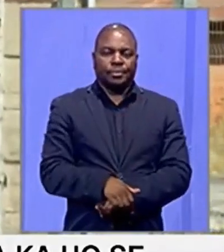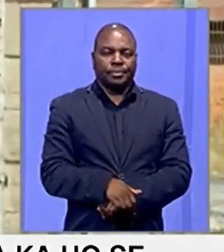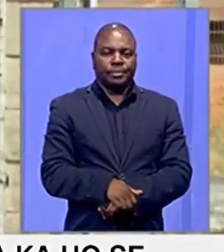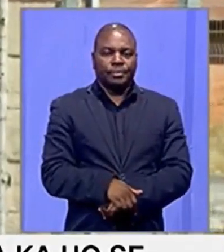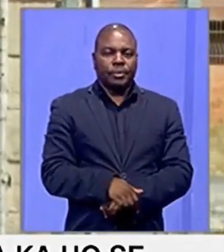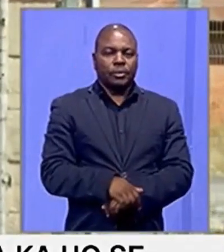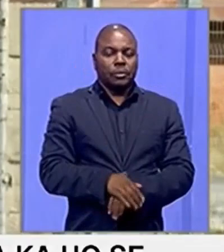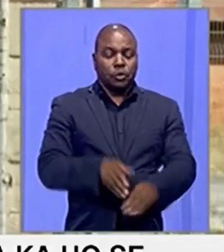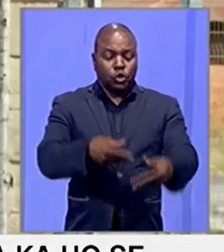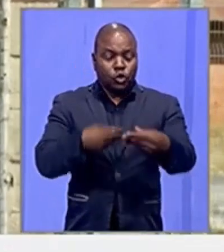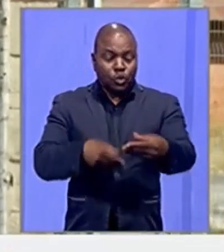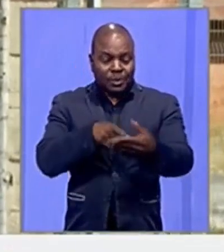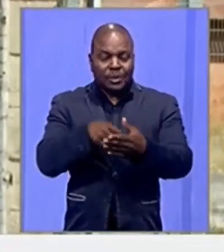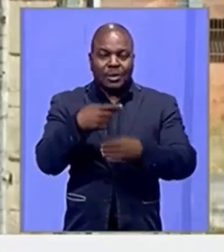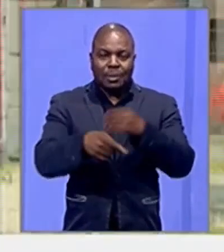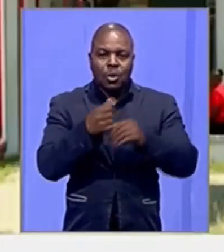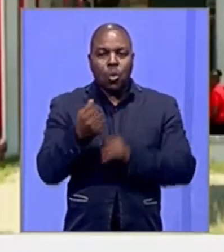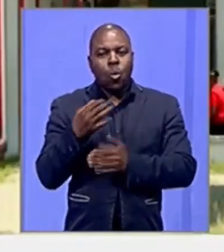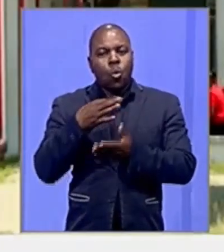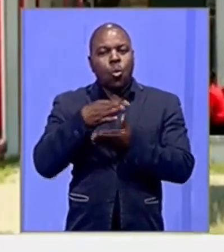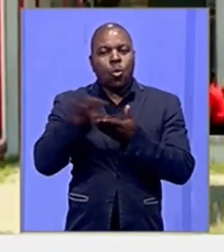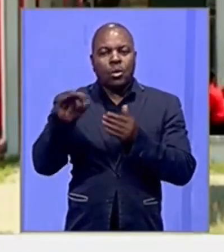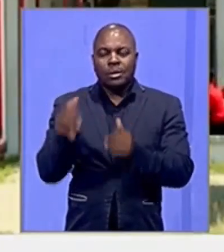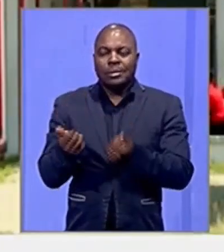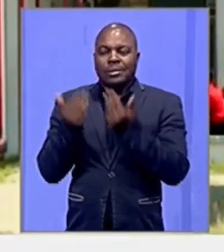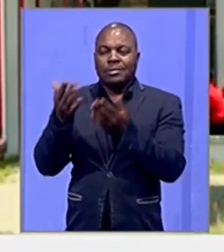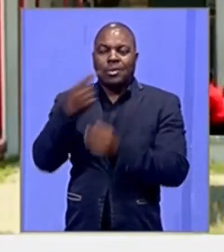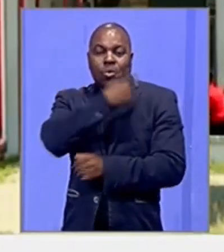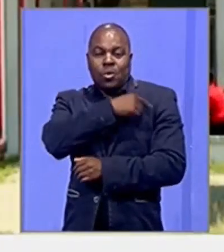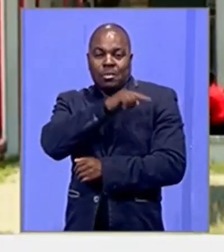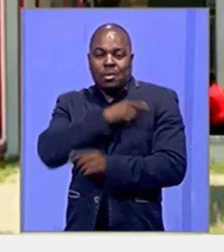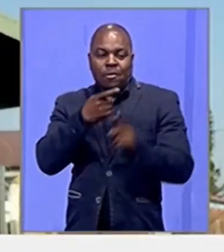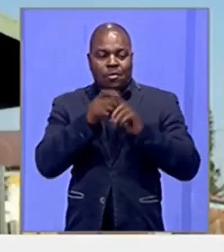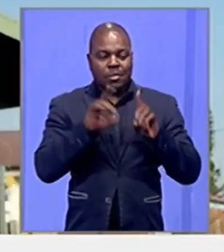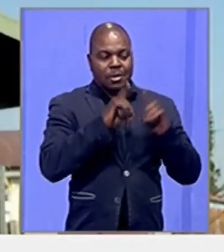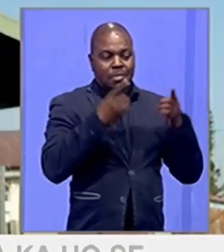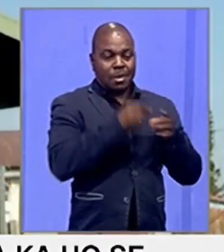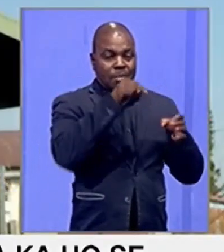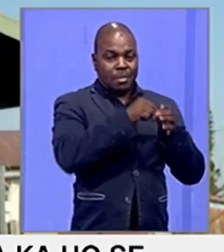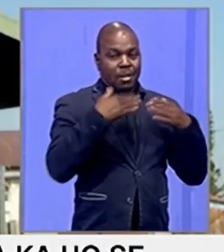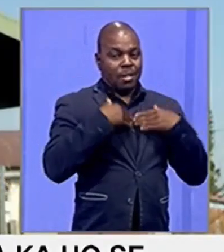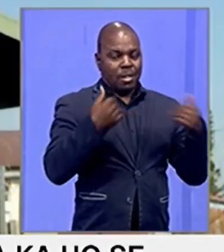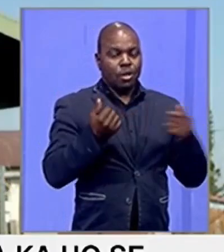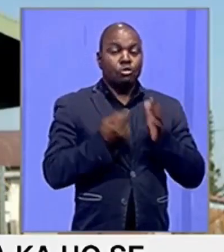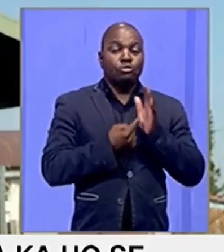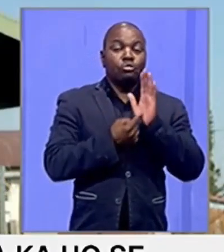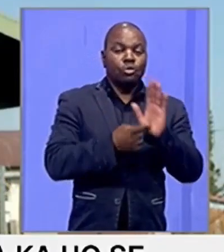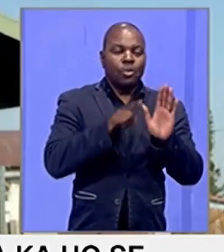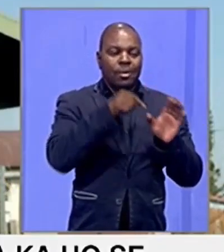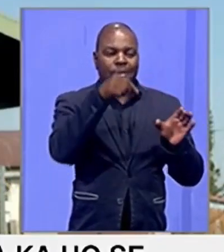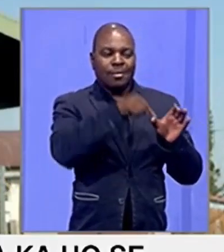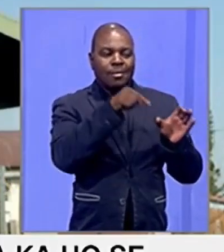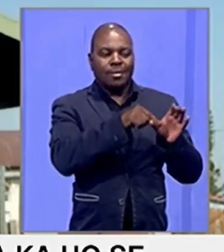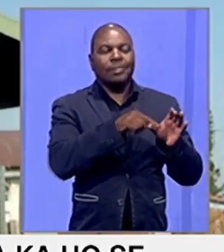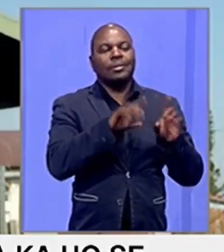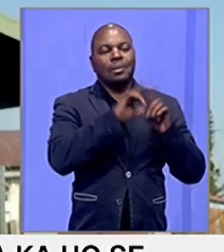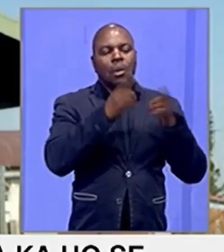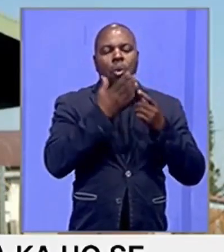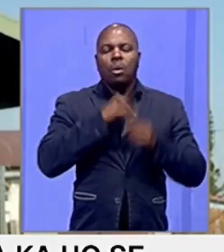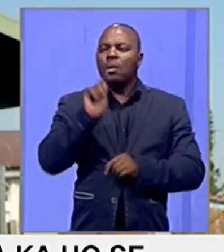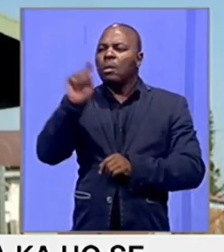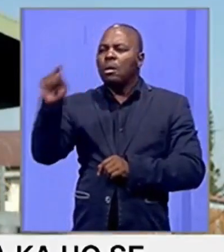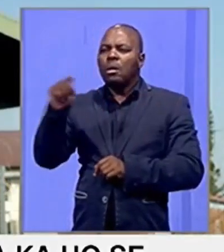Dikwalo tebang le dithendara tsa go isa malatlha kwa maokelong ke lefapha la boitekanelo di bontsha gore lefapha le batlile go neela maokelo